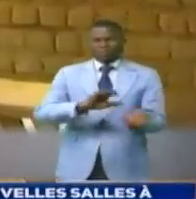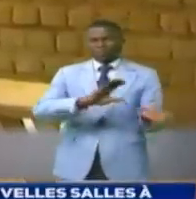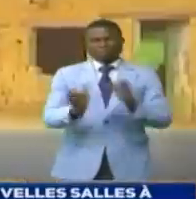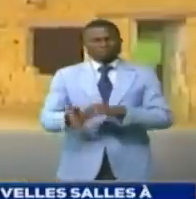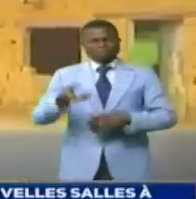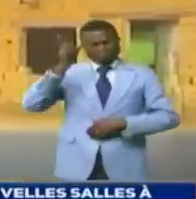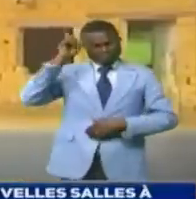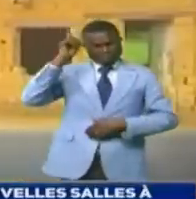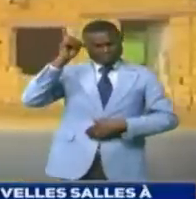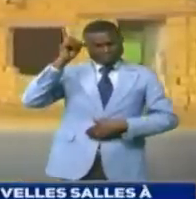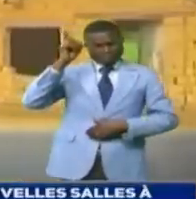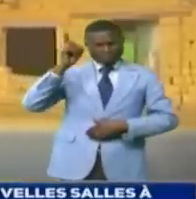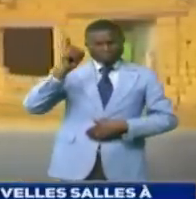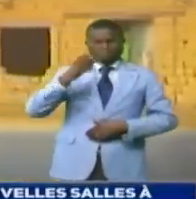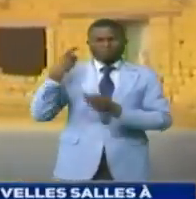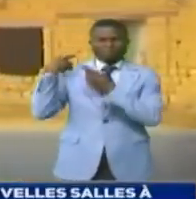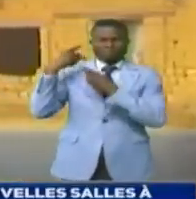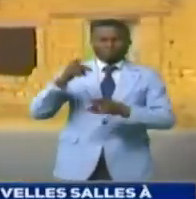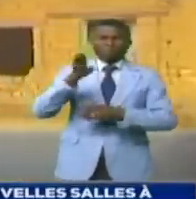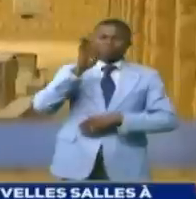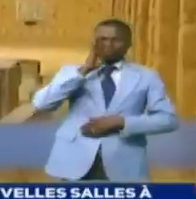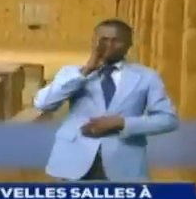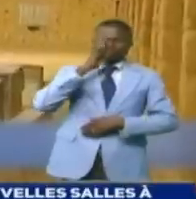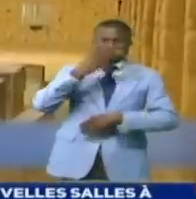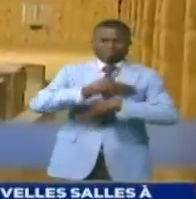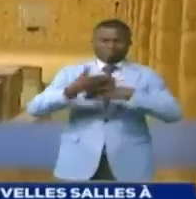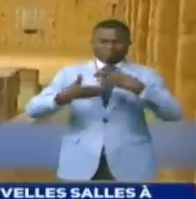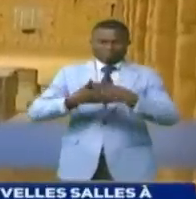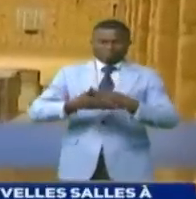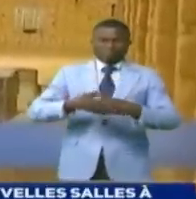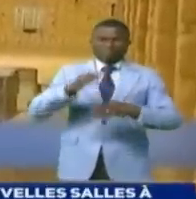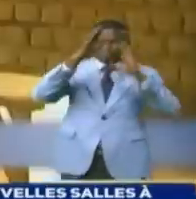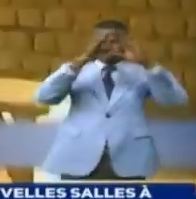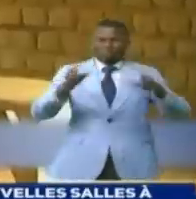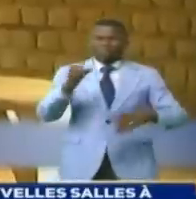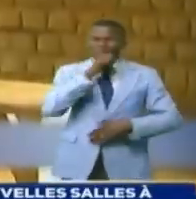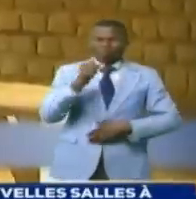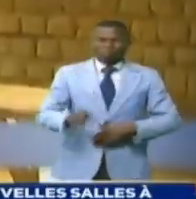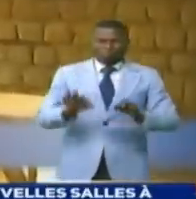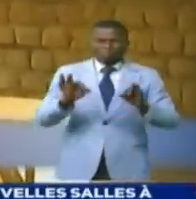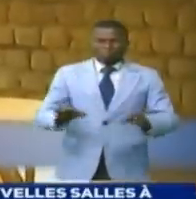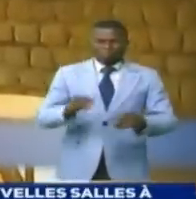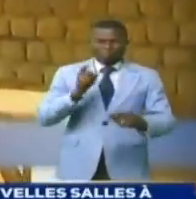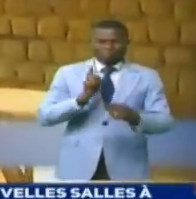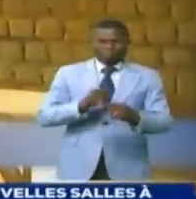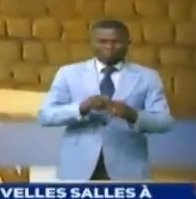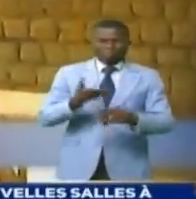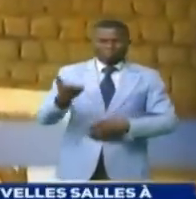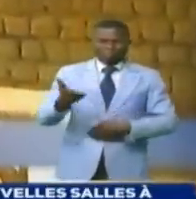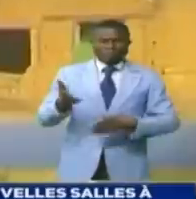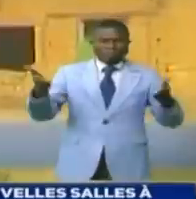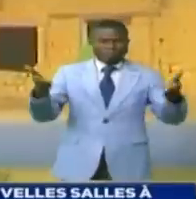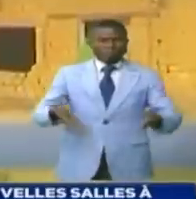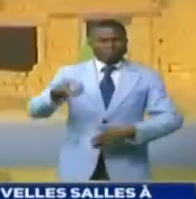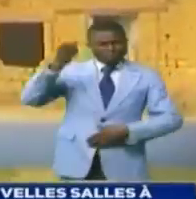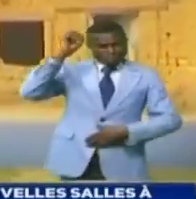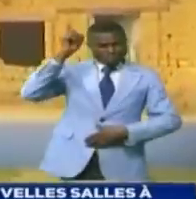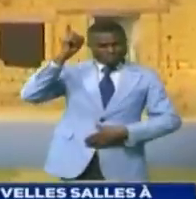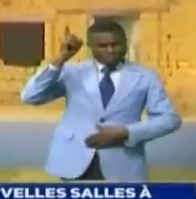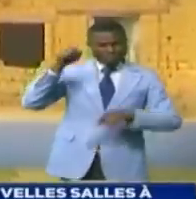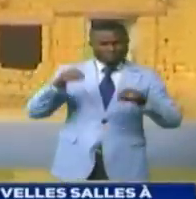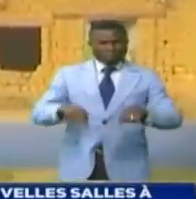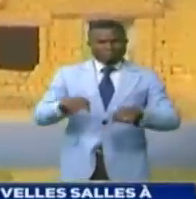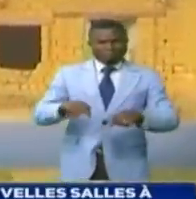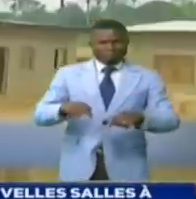complètement. Datée de l'époque coloniale, de vieux bâtiments en terre argileuse qui existaient avant ont